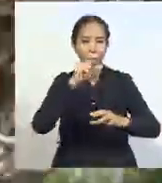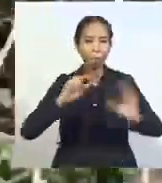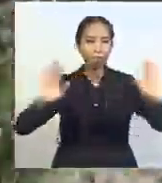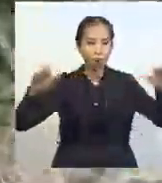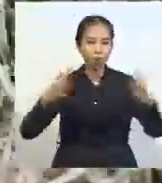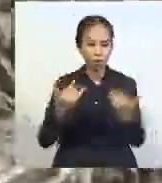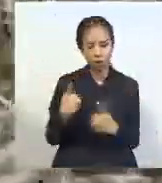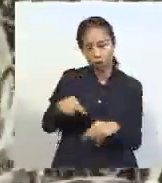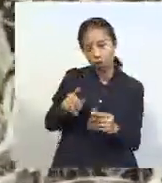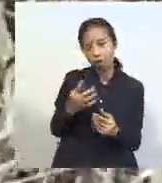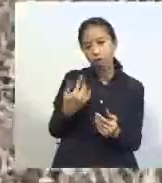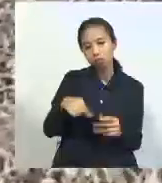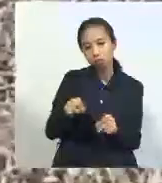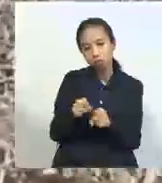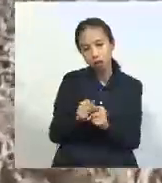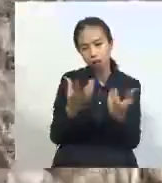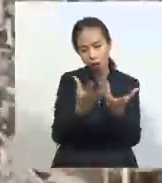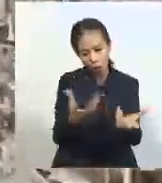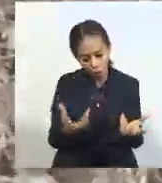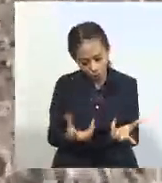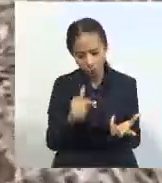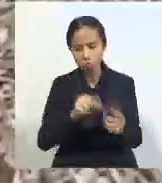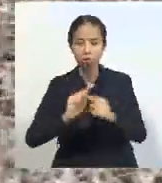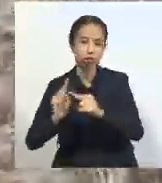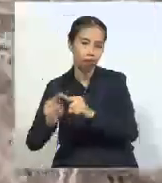ที่ไปแล้วยังไปขยายผลก็ยังเจอทั้งอุปกรณ์แล้